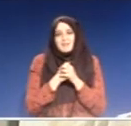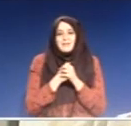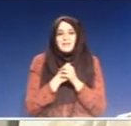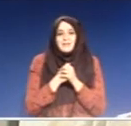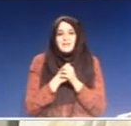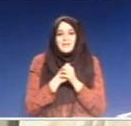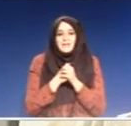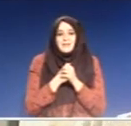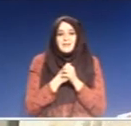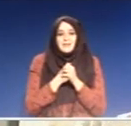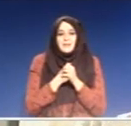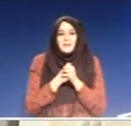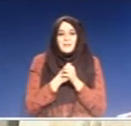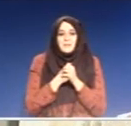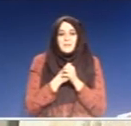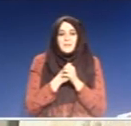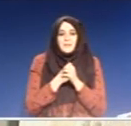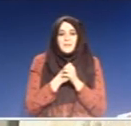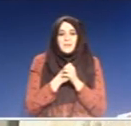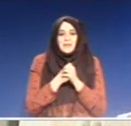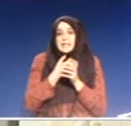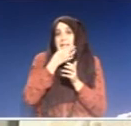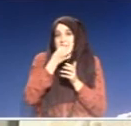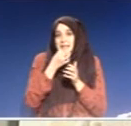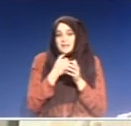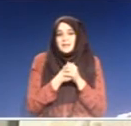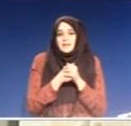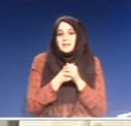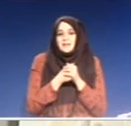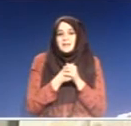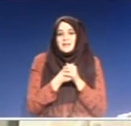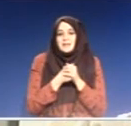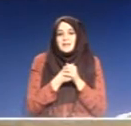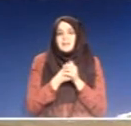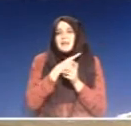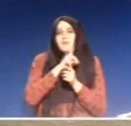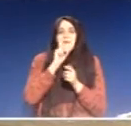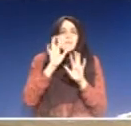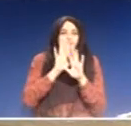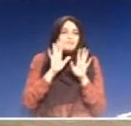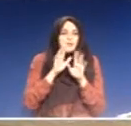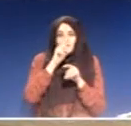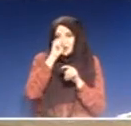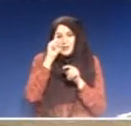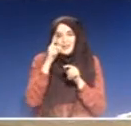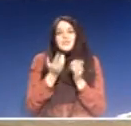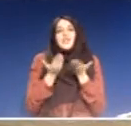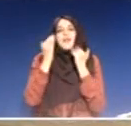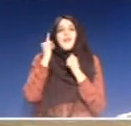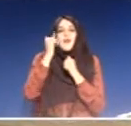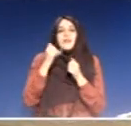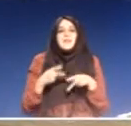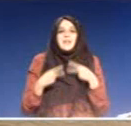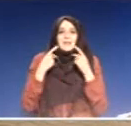وجميع الحصص ان شاء الله اللي تديرها يا عمي الحج. ان شاء الله ربي ان شاء الله يكون الحل. ربي يطول في عمرك. شكرا.